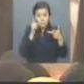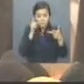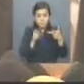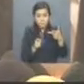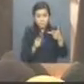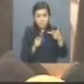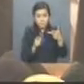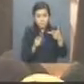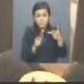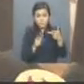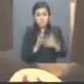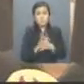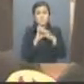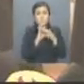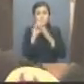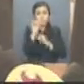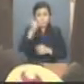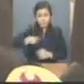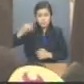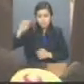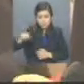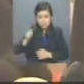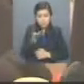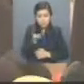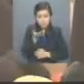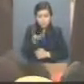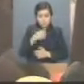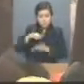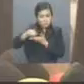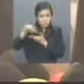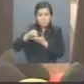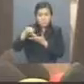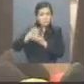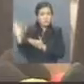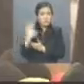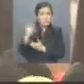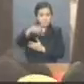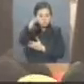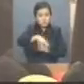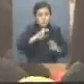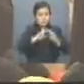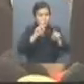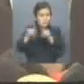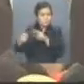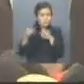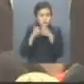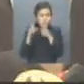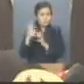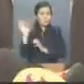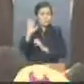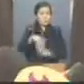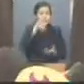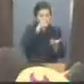ข้อกังวลในเรื่องศาลเราจะต้องขอไม่ให้มีการไปแตะต้องในองค์กรอิสระทั้งปวงนี่คงจะต้องบัญญัติไว้ในรัฐธรรมนูญฉ